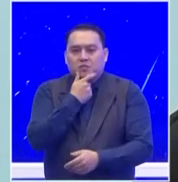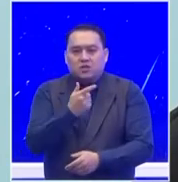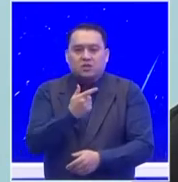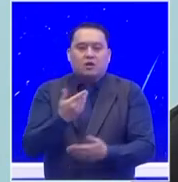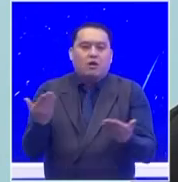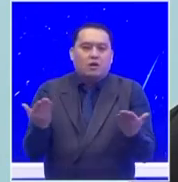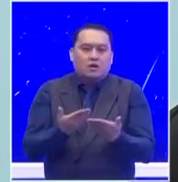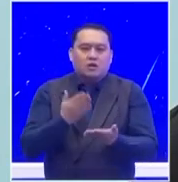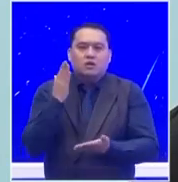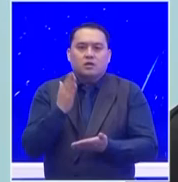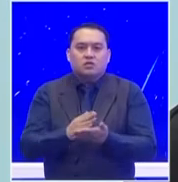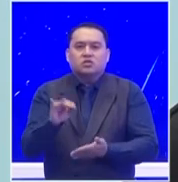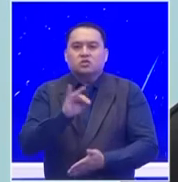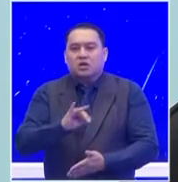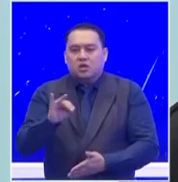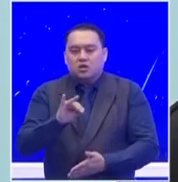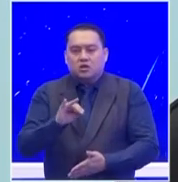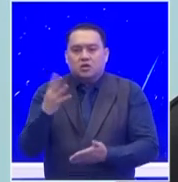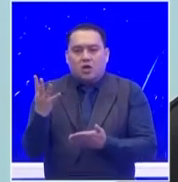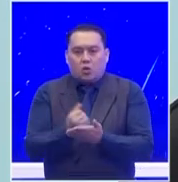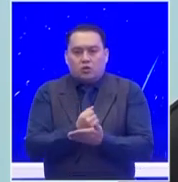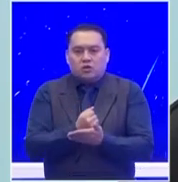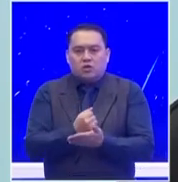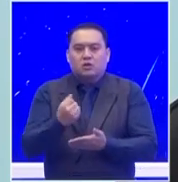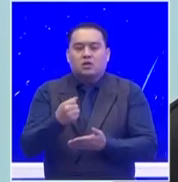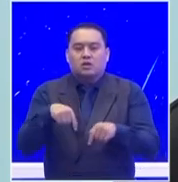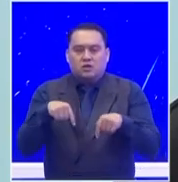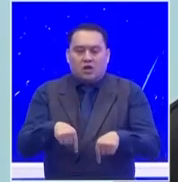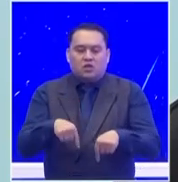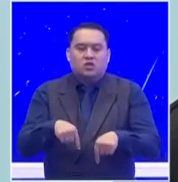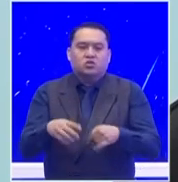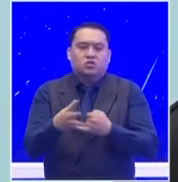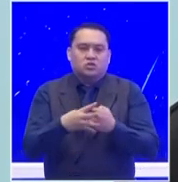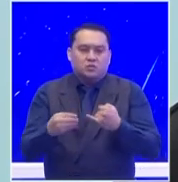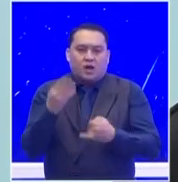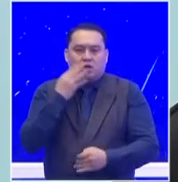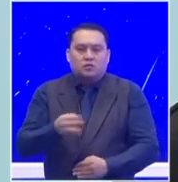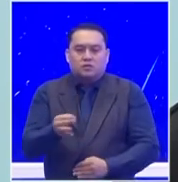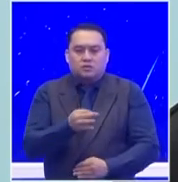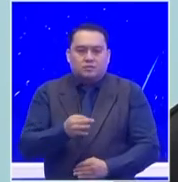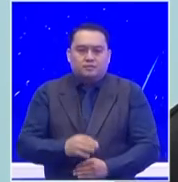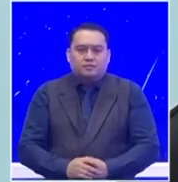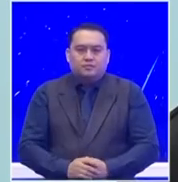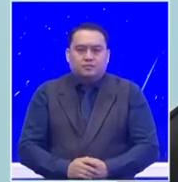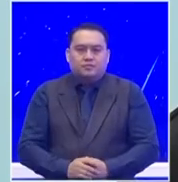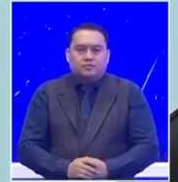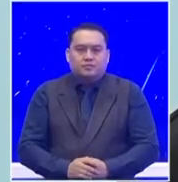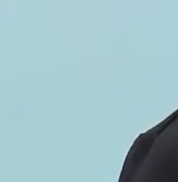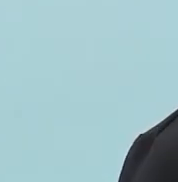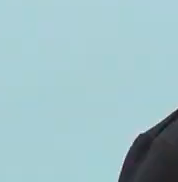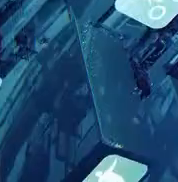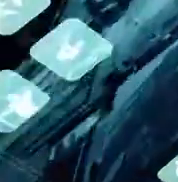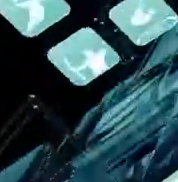какие исторические находки найдены на нашей земле, земле